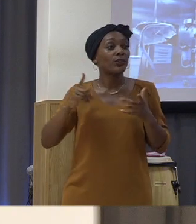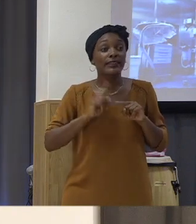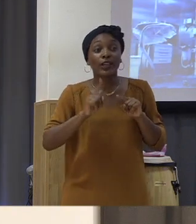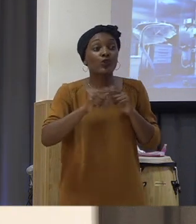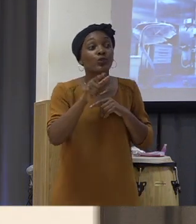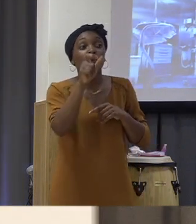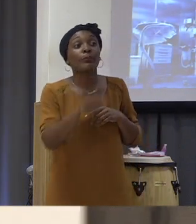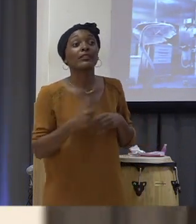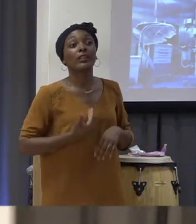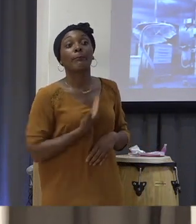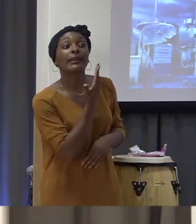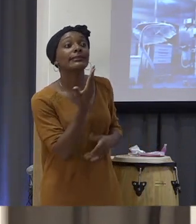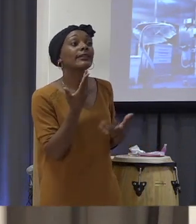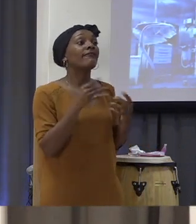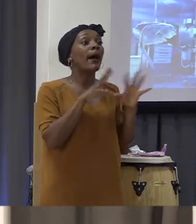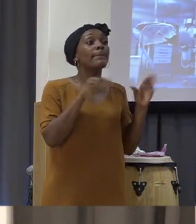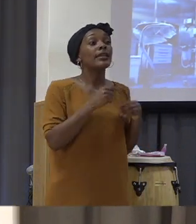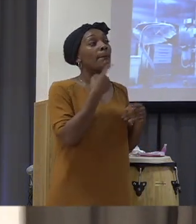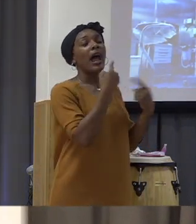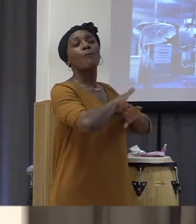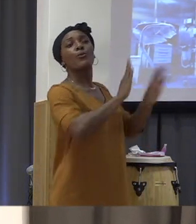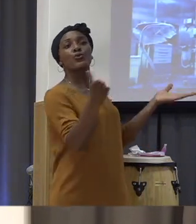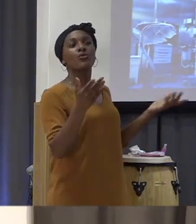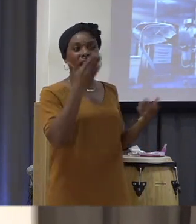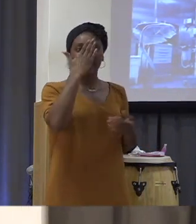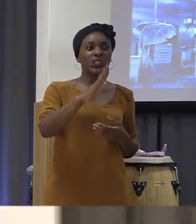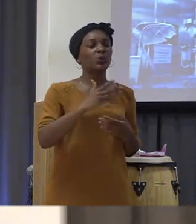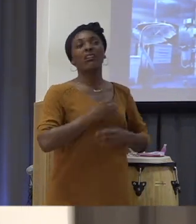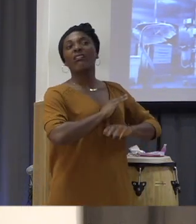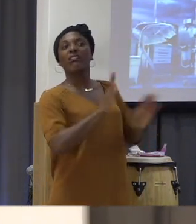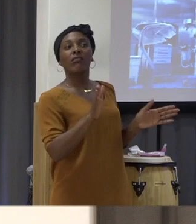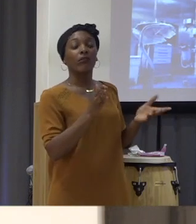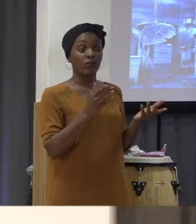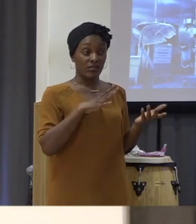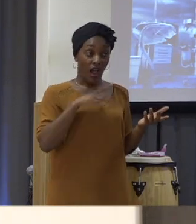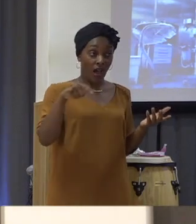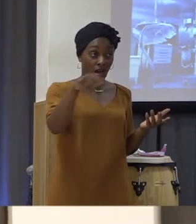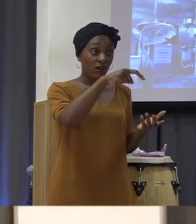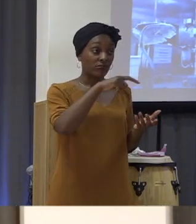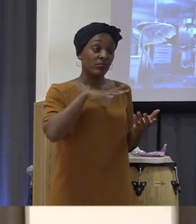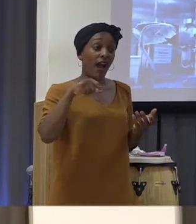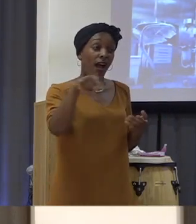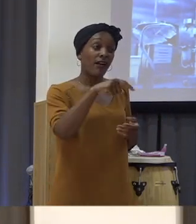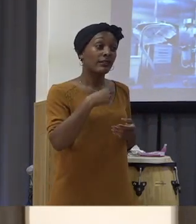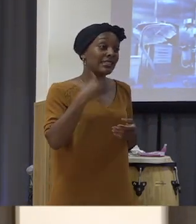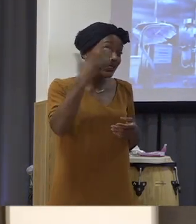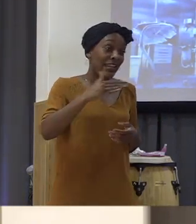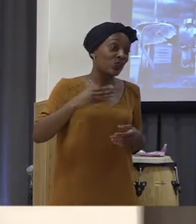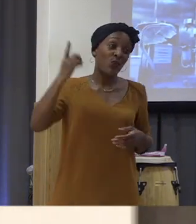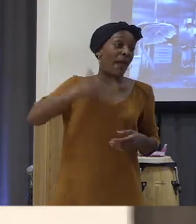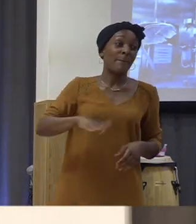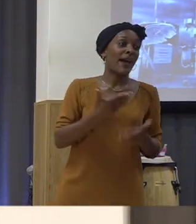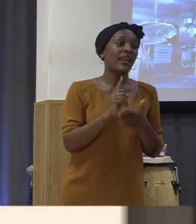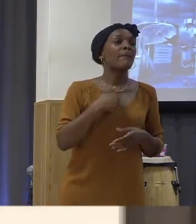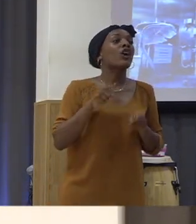pas été réconciliée avec un parent, une attitude que vous avez, que vous savez qui déplaît à Dieu, mais que